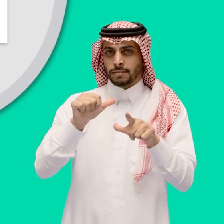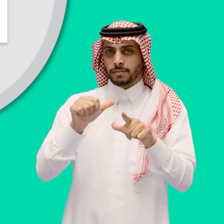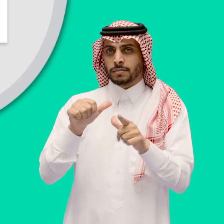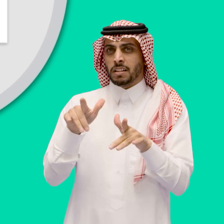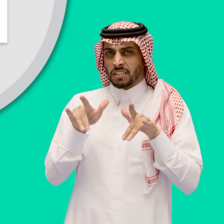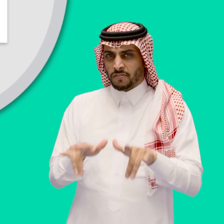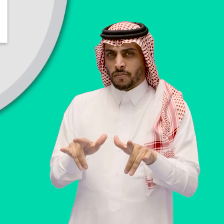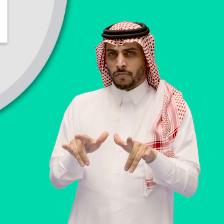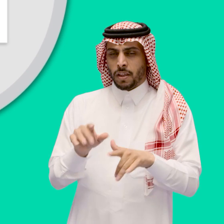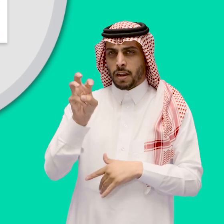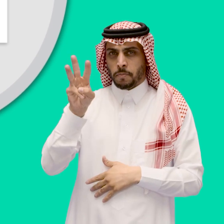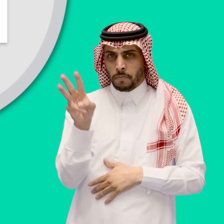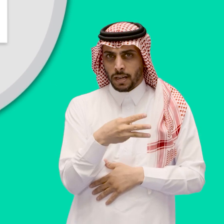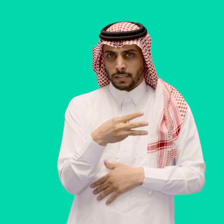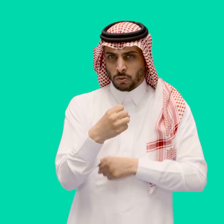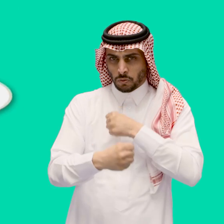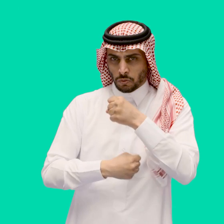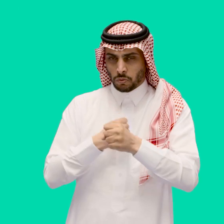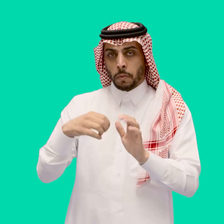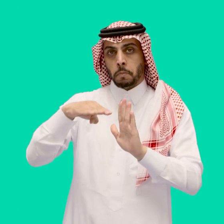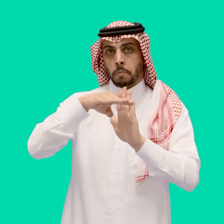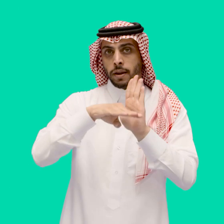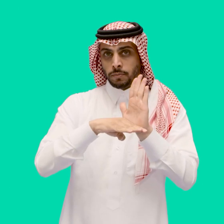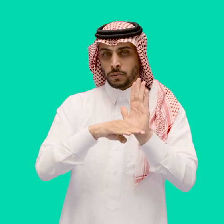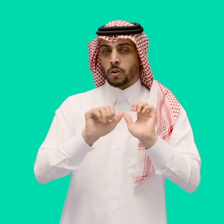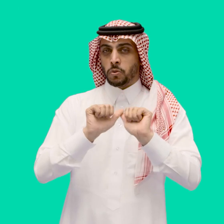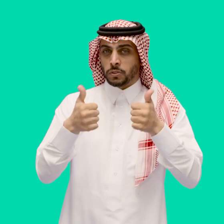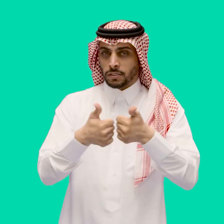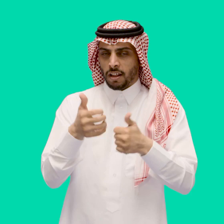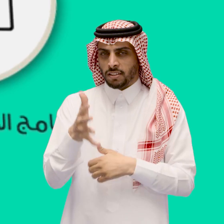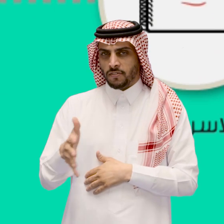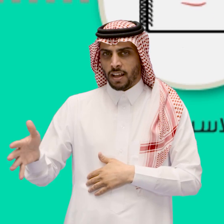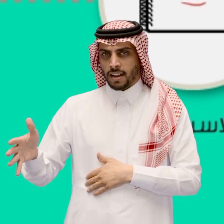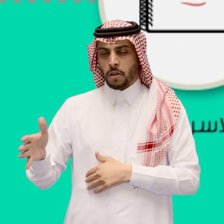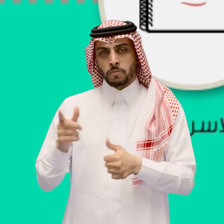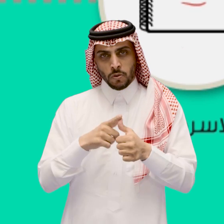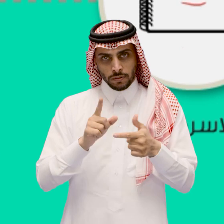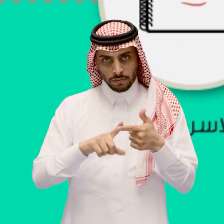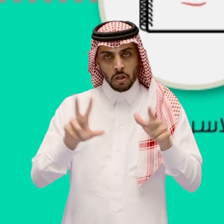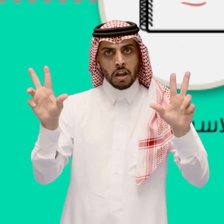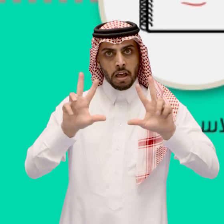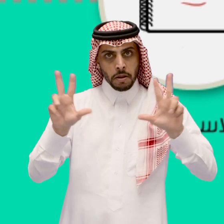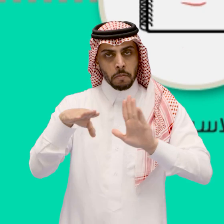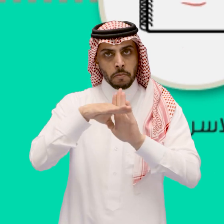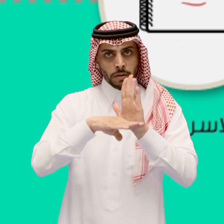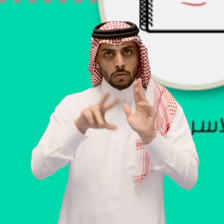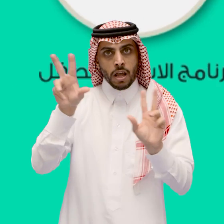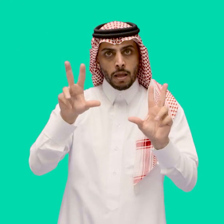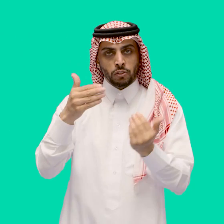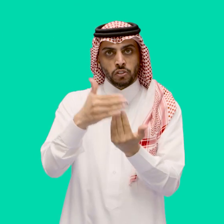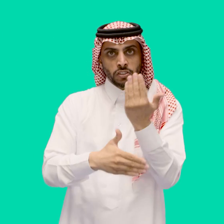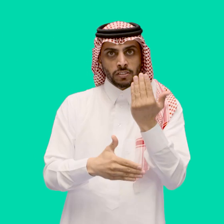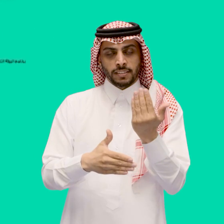المخدرات نبراس هي: برنامج الأسرة والطفل، برنامج الإعلام والإعلام